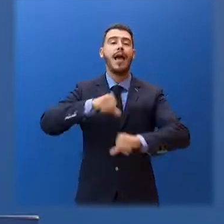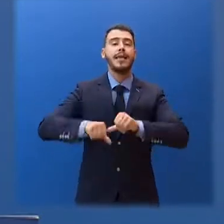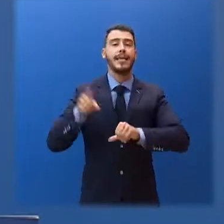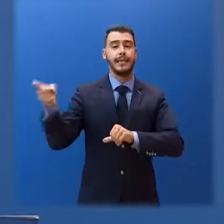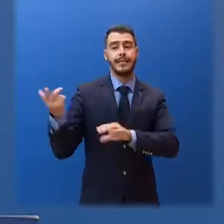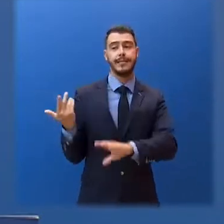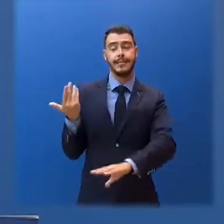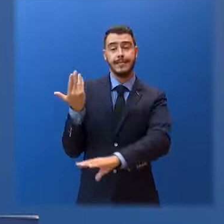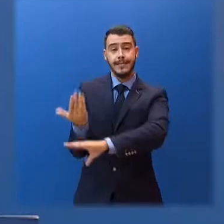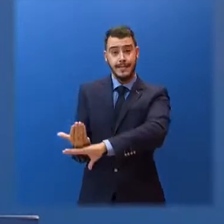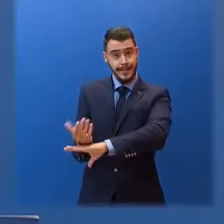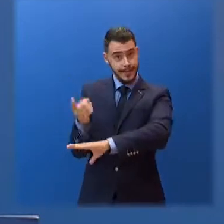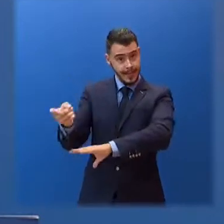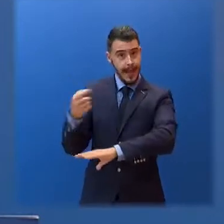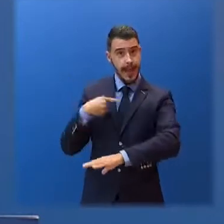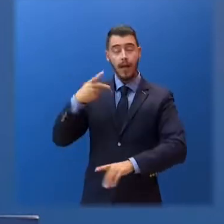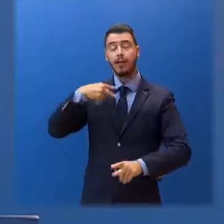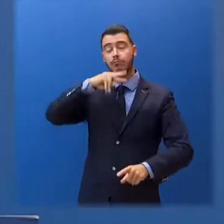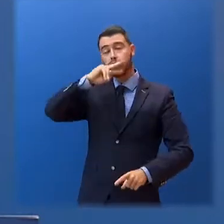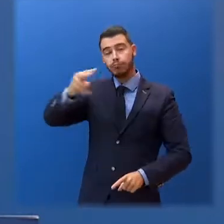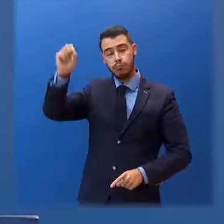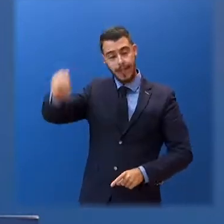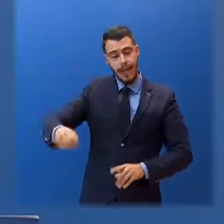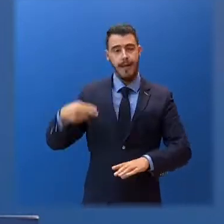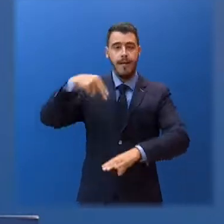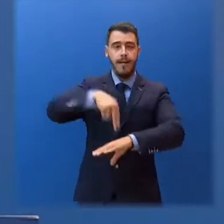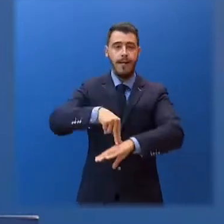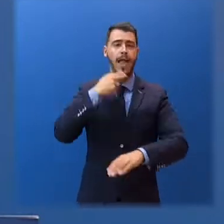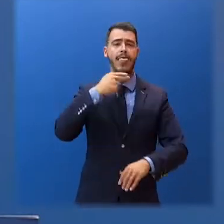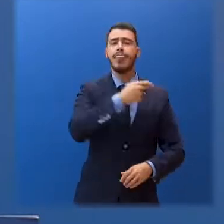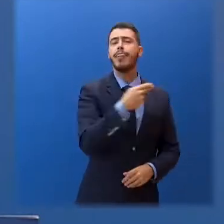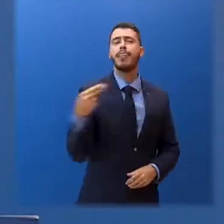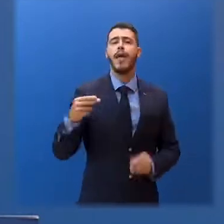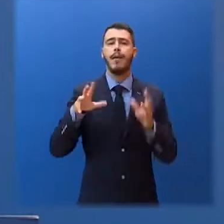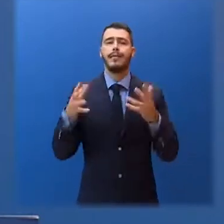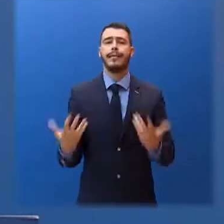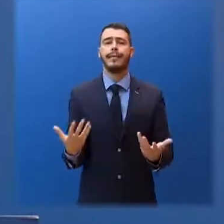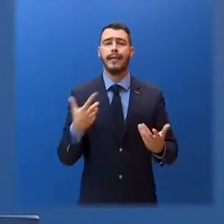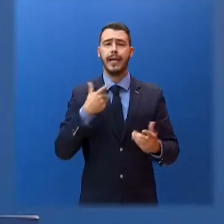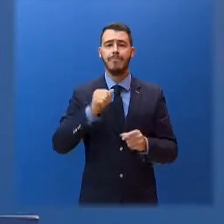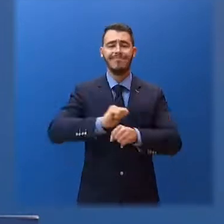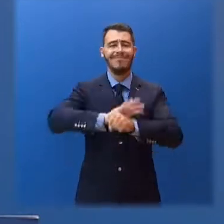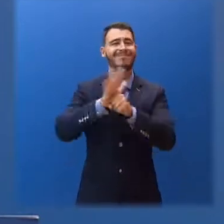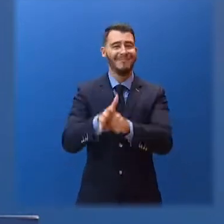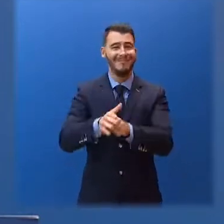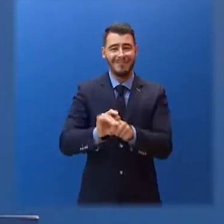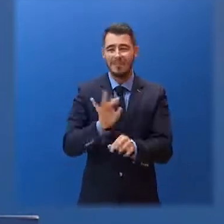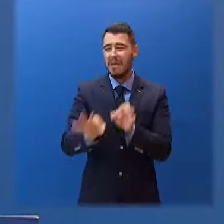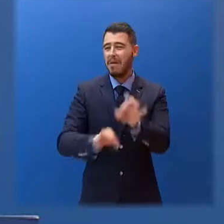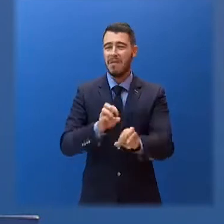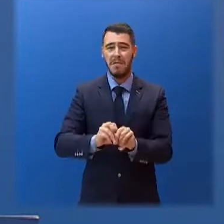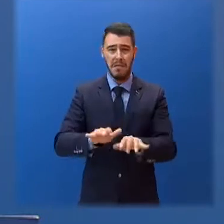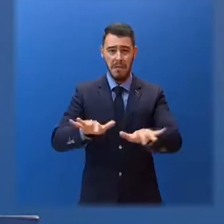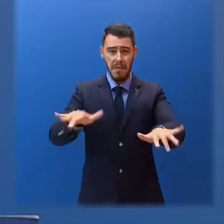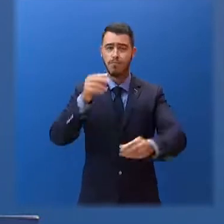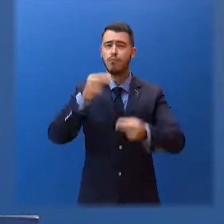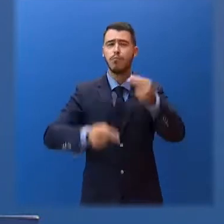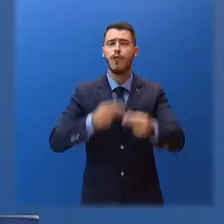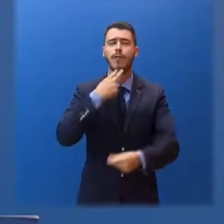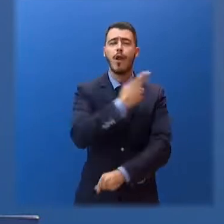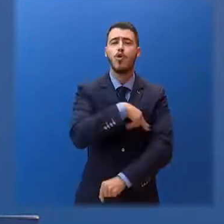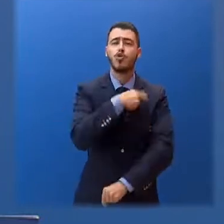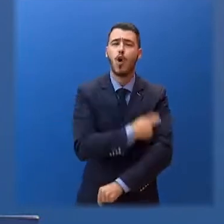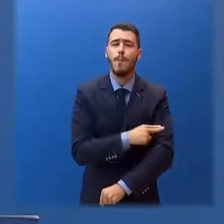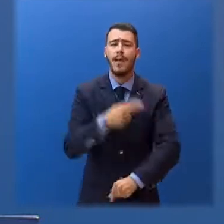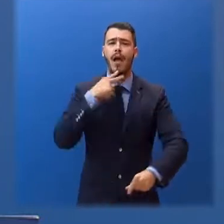επίπεδο αρχηγών κομμάτων. Θέμα της συζήτησης είναι τα προβλήματα που δημιουργεί η έξαρση της πανδημίας στη δημόσια υγεία, στην